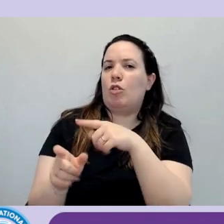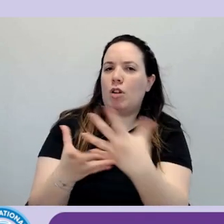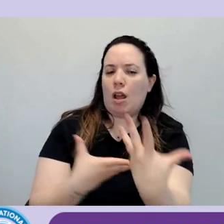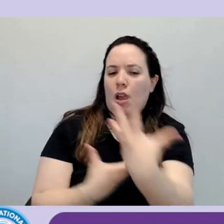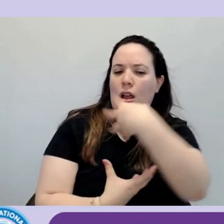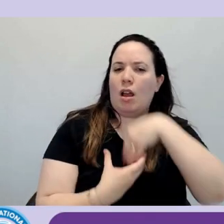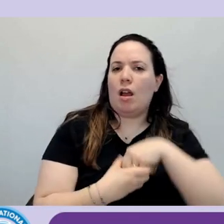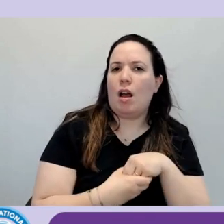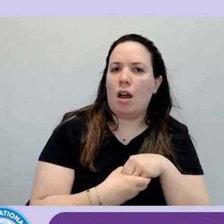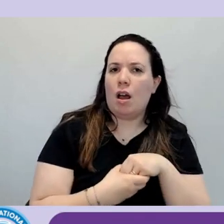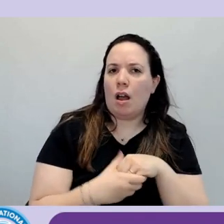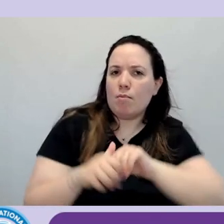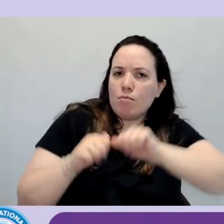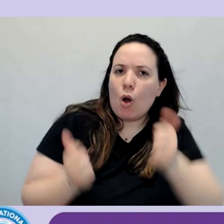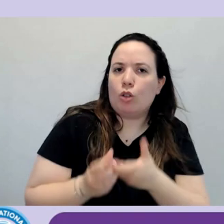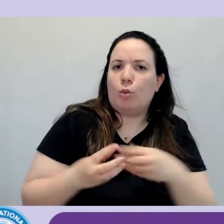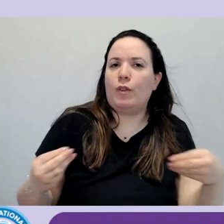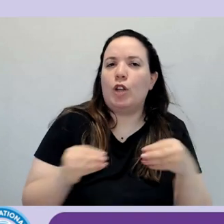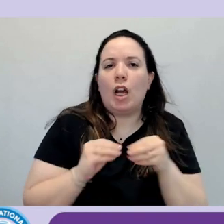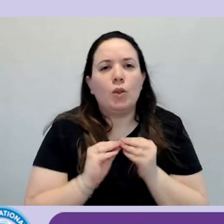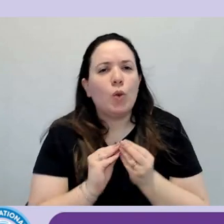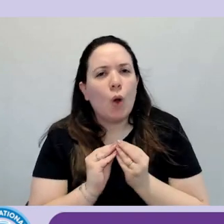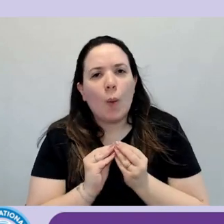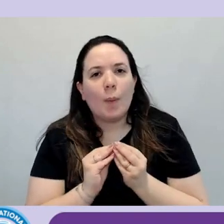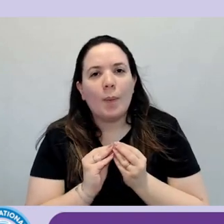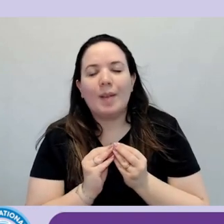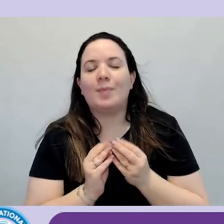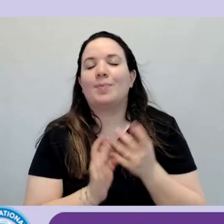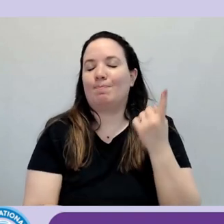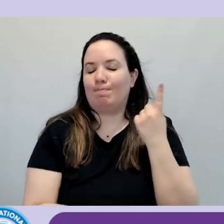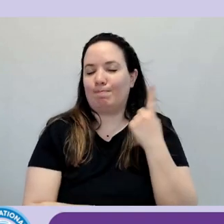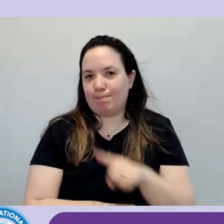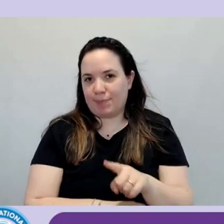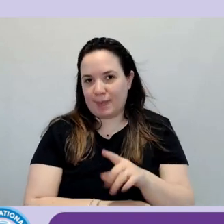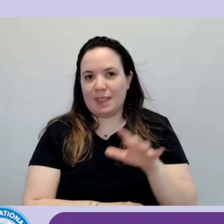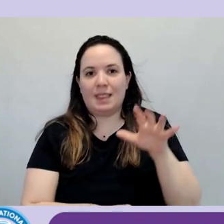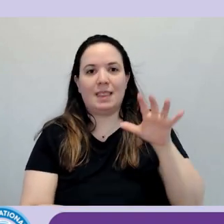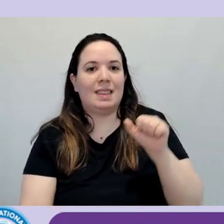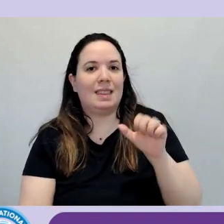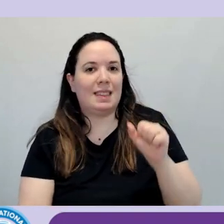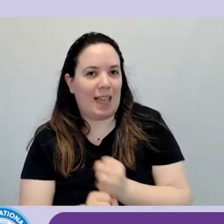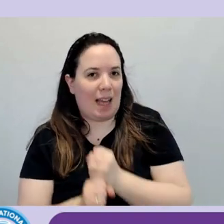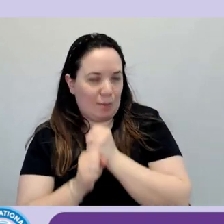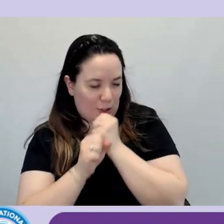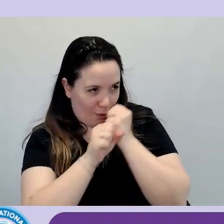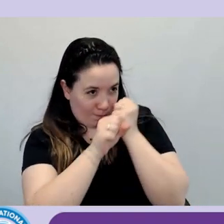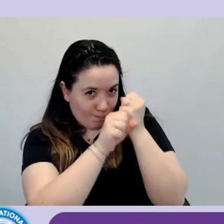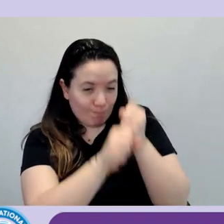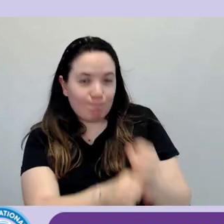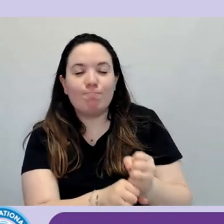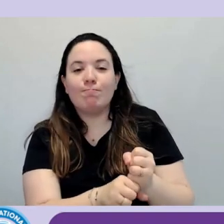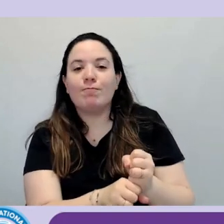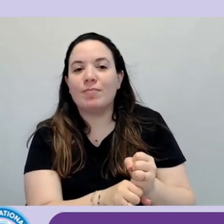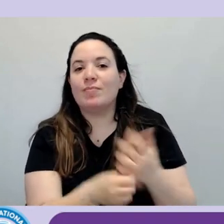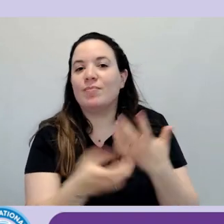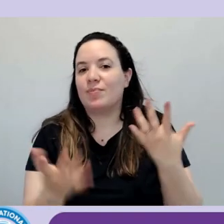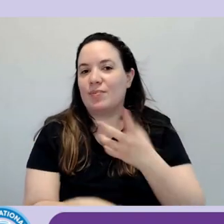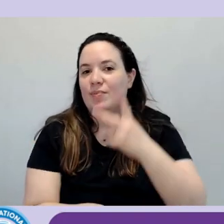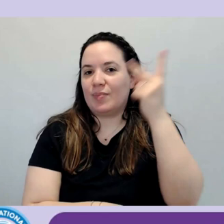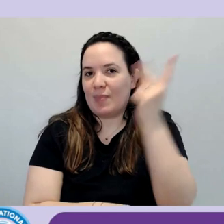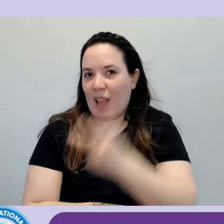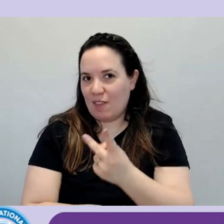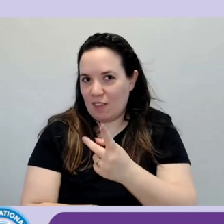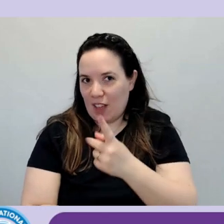queste figure fermo restando e poi Eh sabato ti lascio direttamente la palla che siamo tutti ben